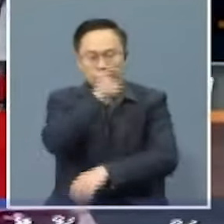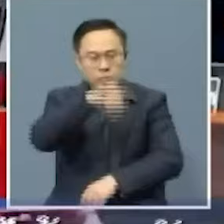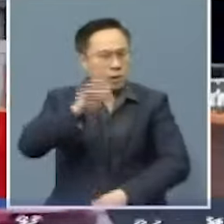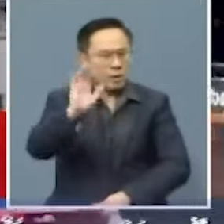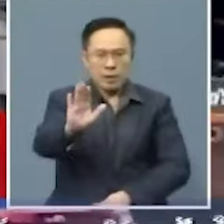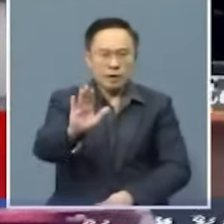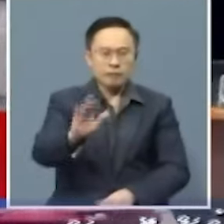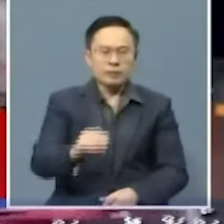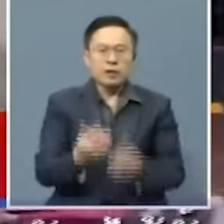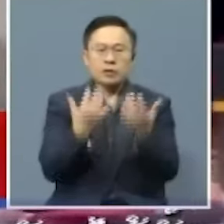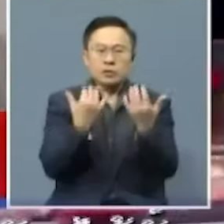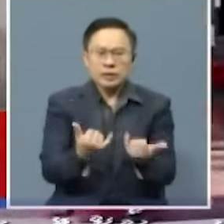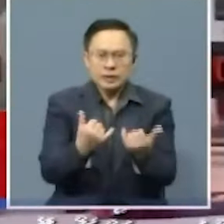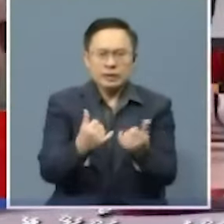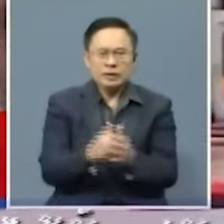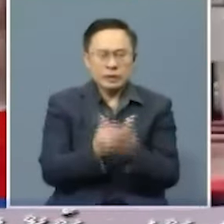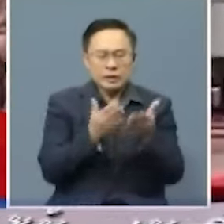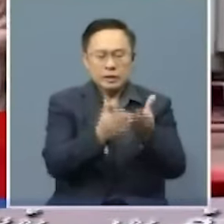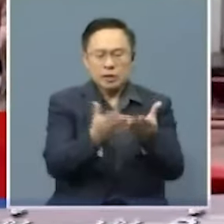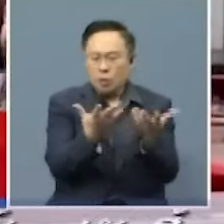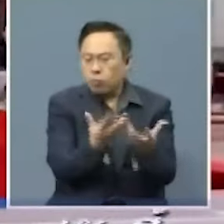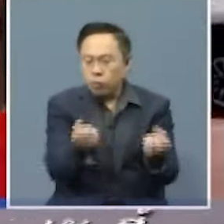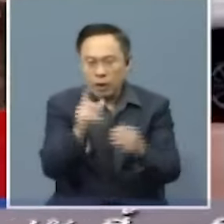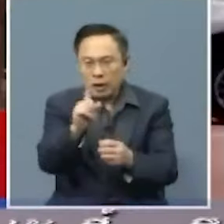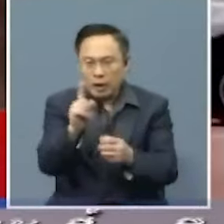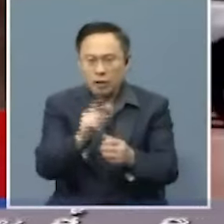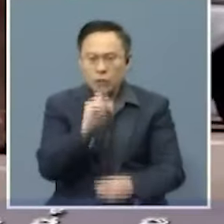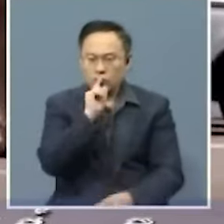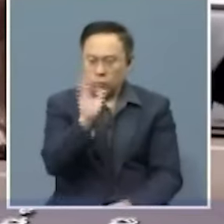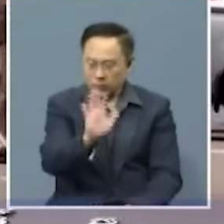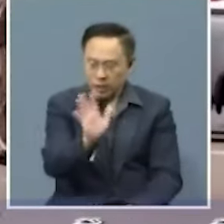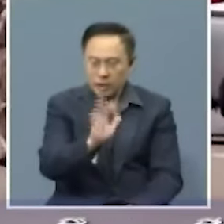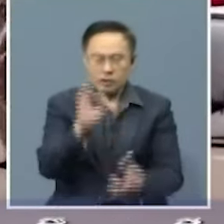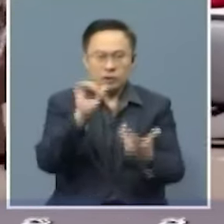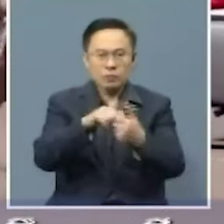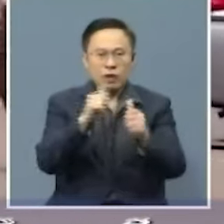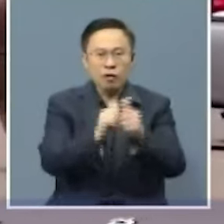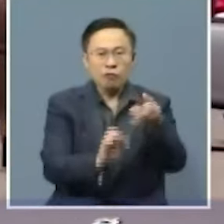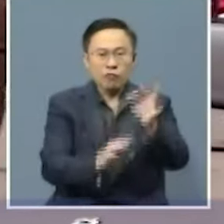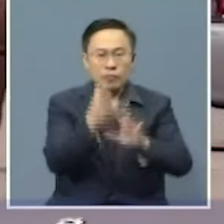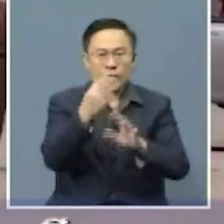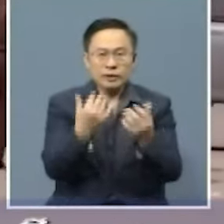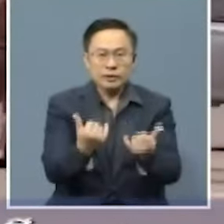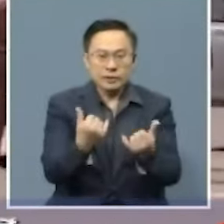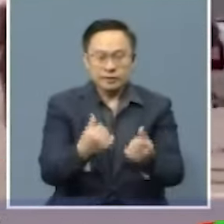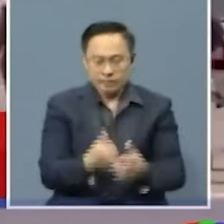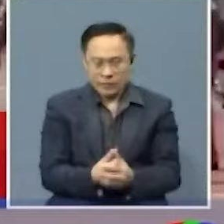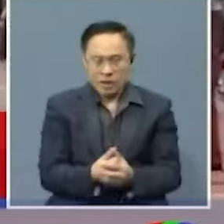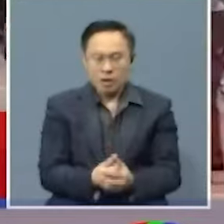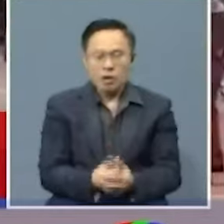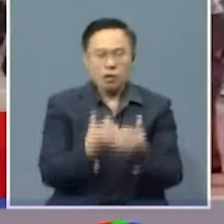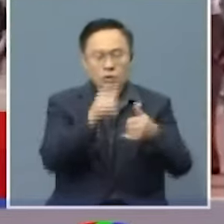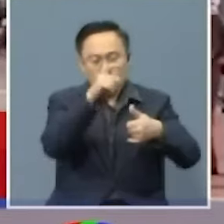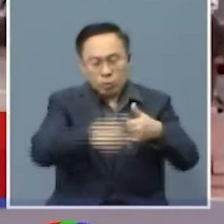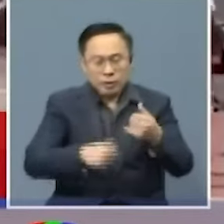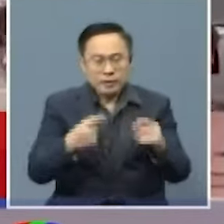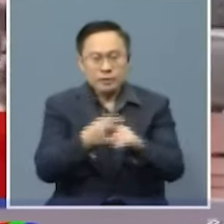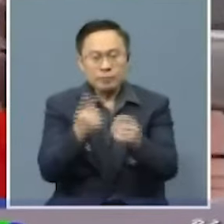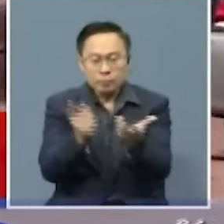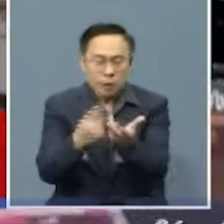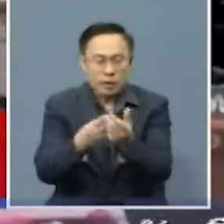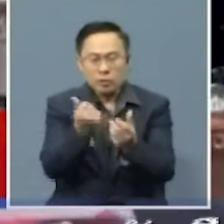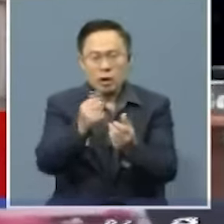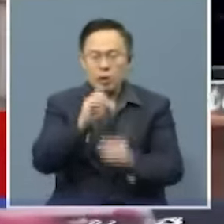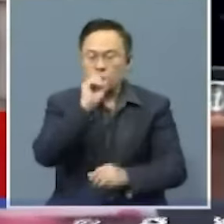ในขณะนี้ยังไม่มีรายงานถึงความเสียหายและสาเหตุของการเกิดเพลิงไหม้ที่ชัดเจนรวมถึงจำนวนผู้ได้รับบาดเจ็บก็ยัง